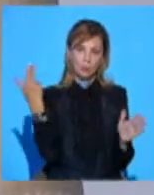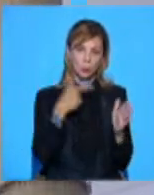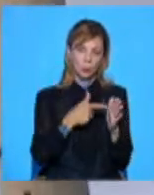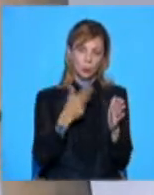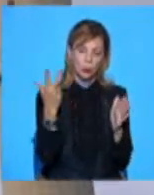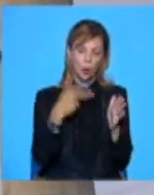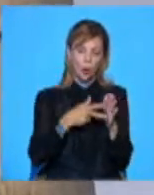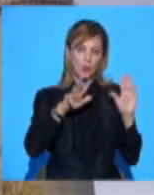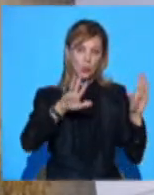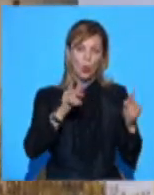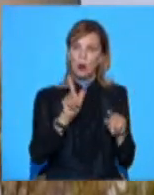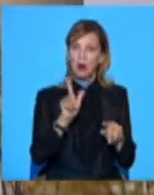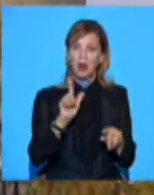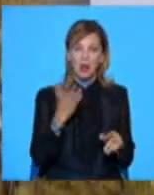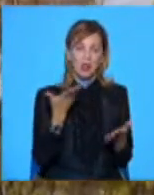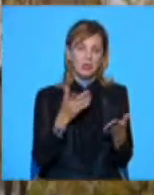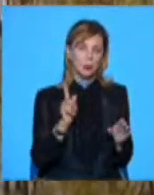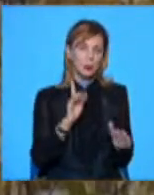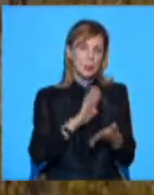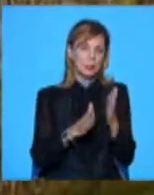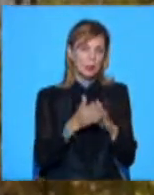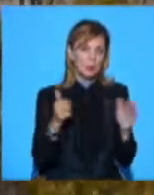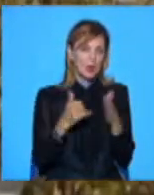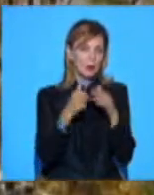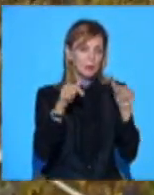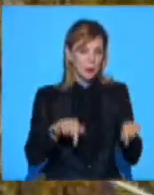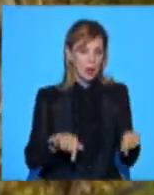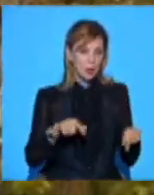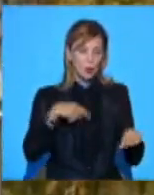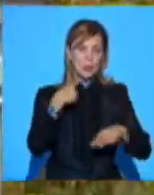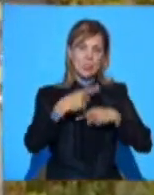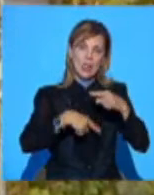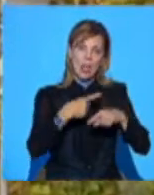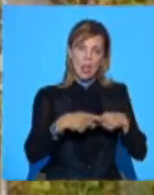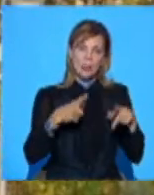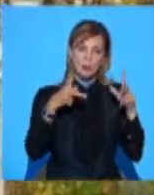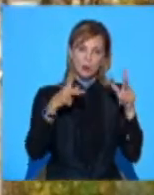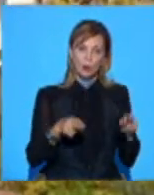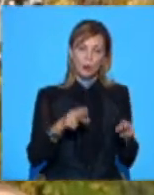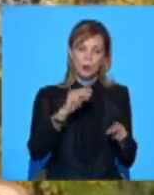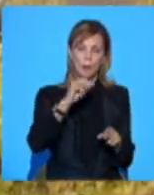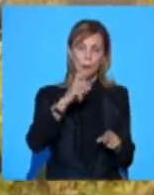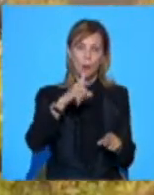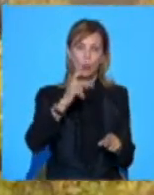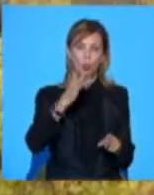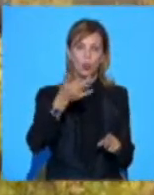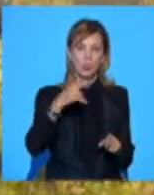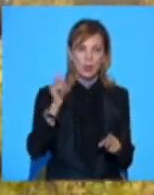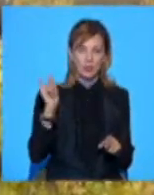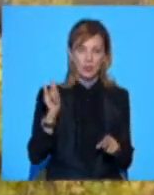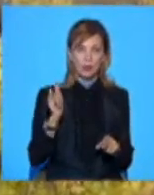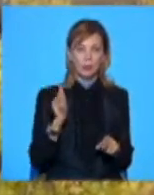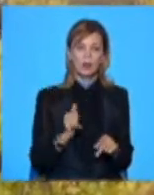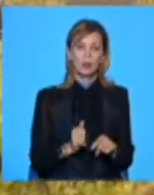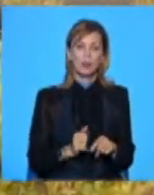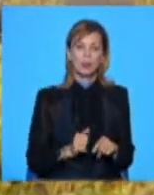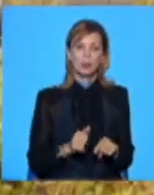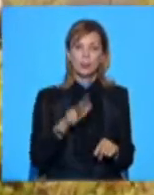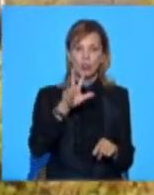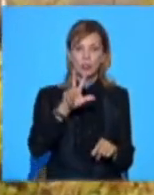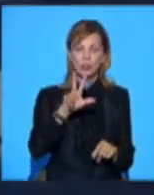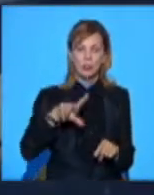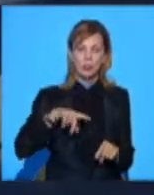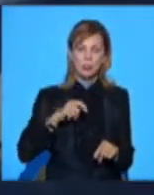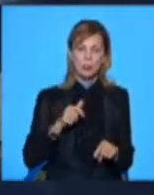fost finalizată nici până astăzi. Este vorba de o instalație de stopare a poluării cu praf, care nu a devenit niciodată funcțională. Cei 3